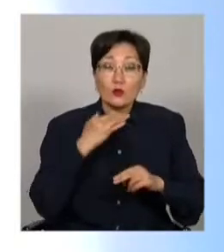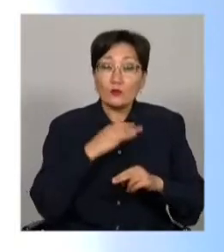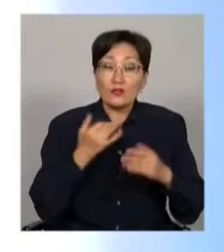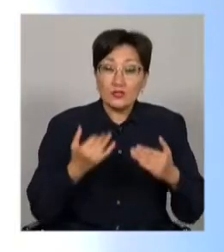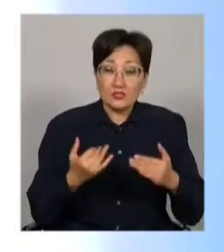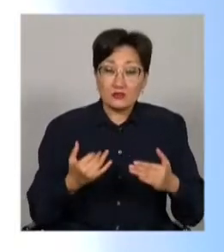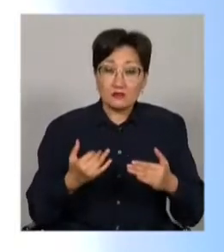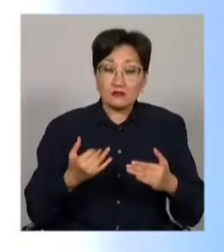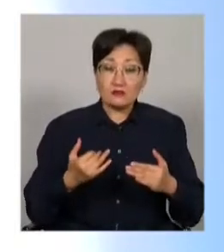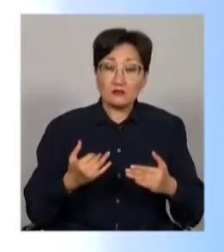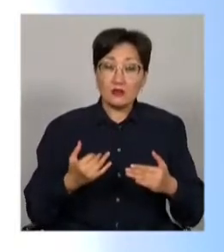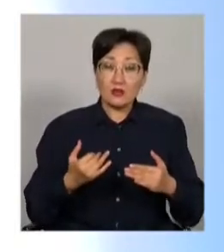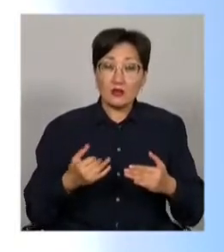қазір